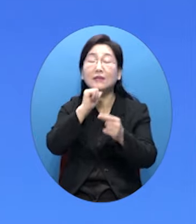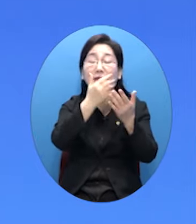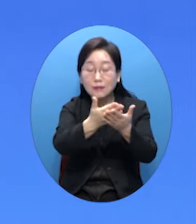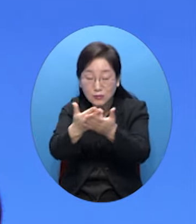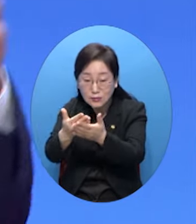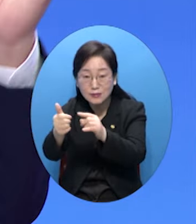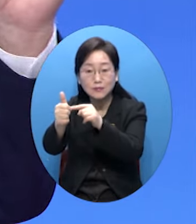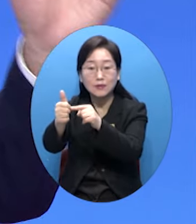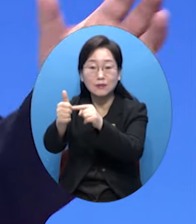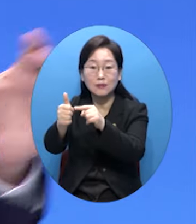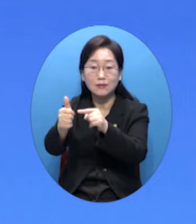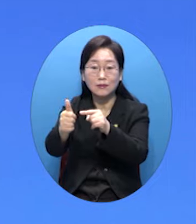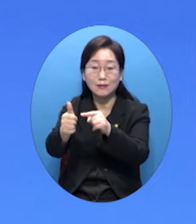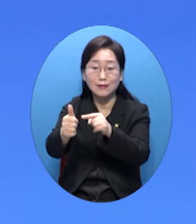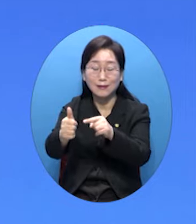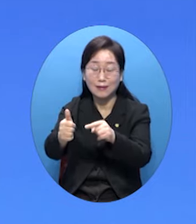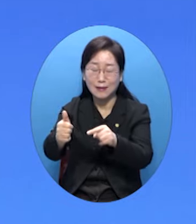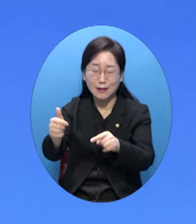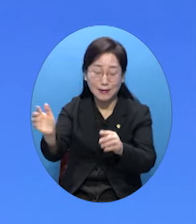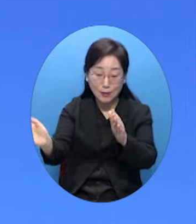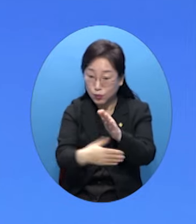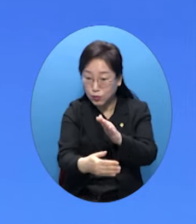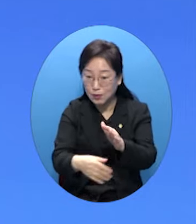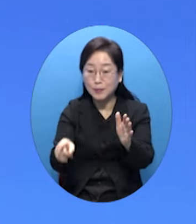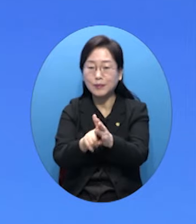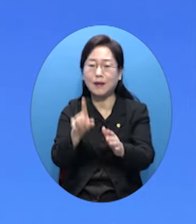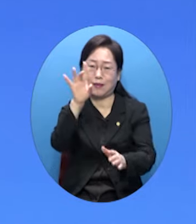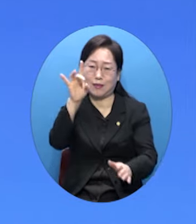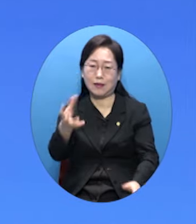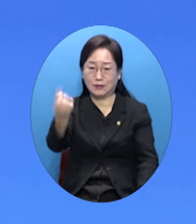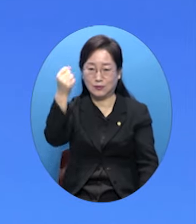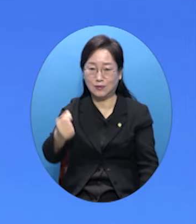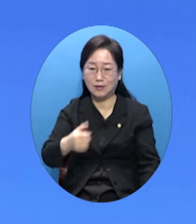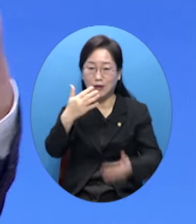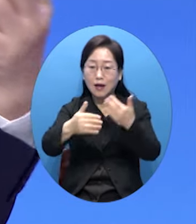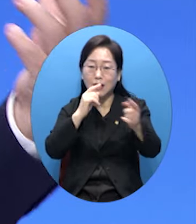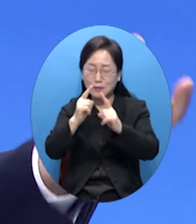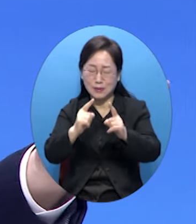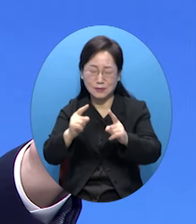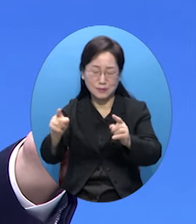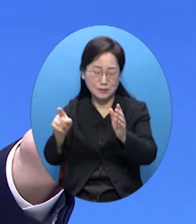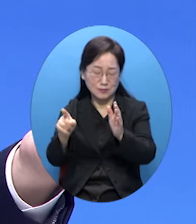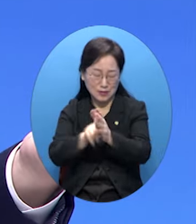바디메오가 아무것도 없는데 믿음 하나 가지고 말씀 듣고 내가 눈 뜨겠다.